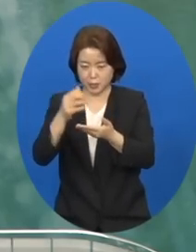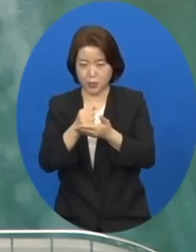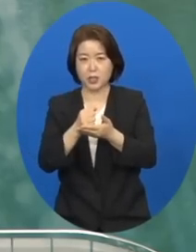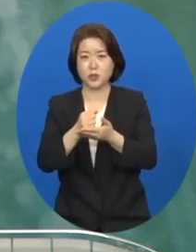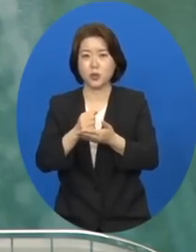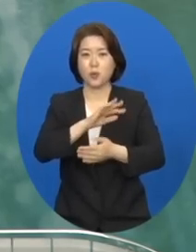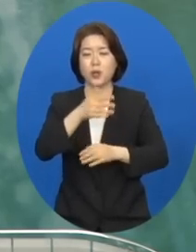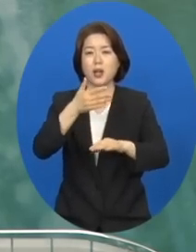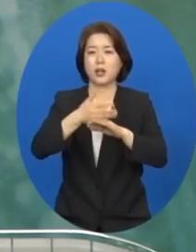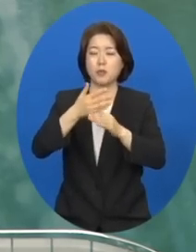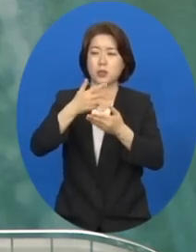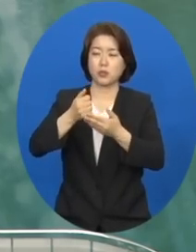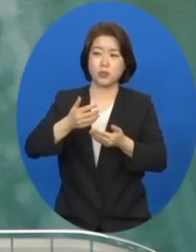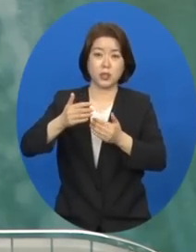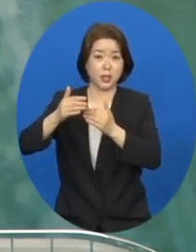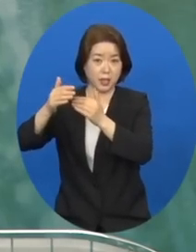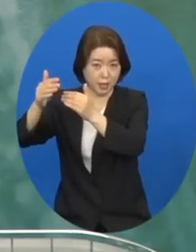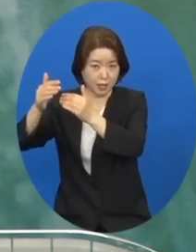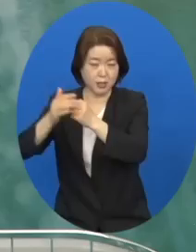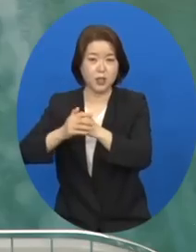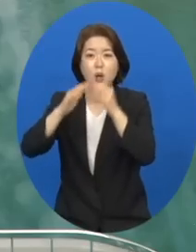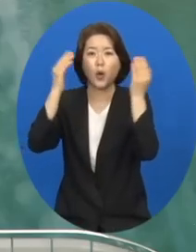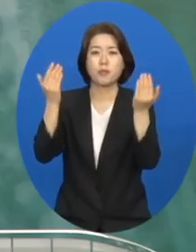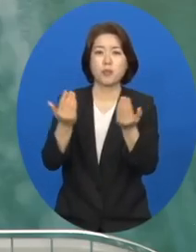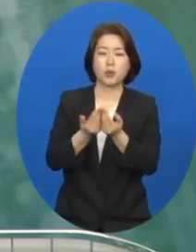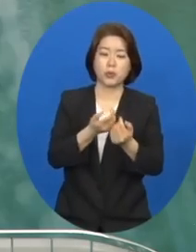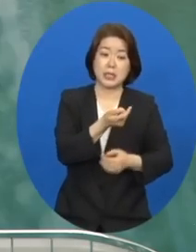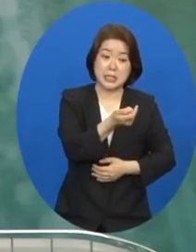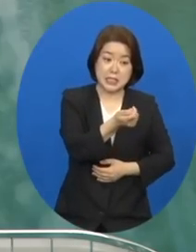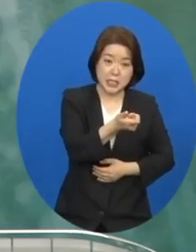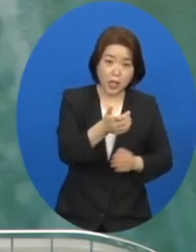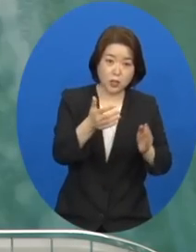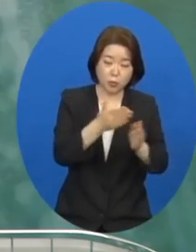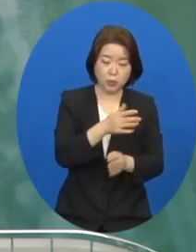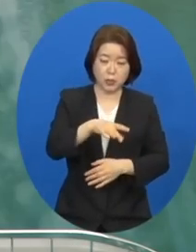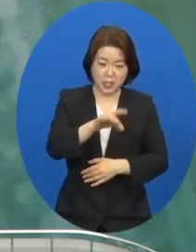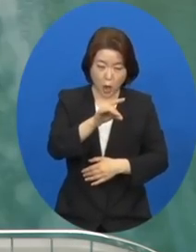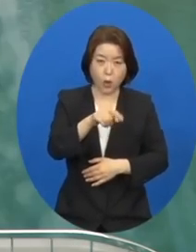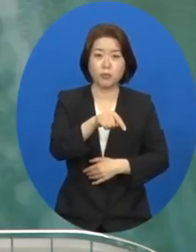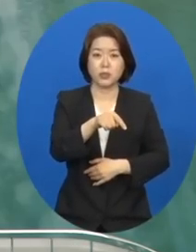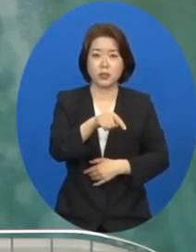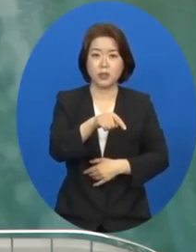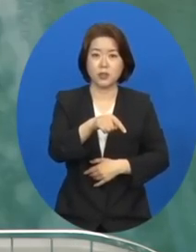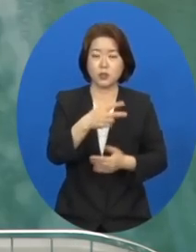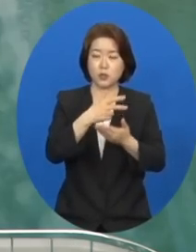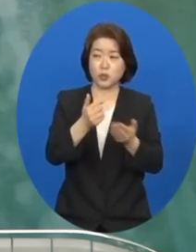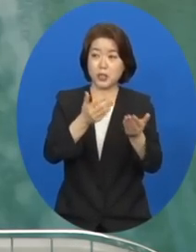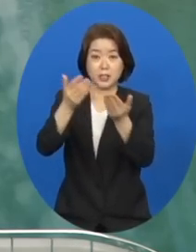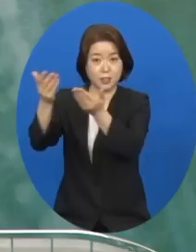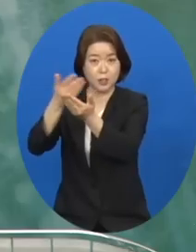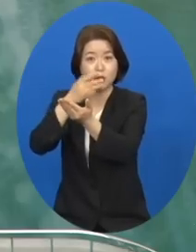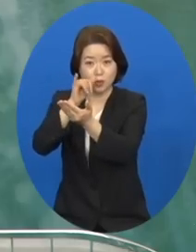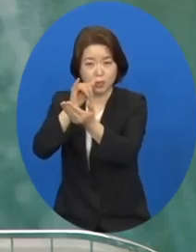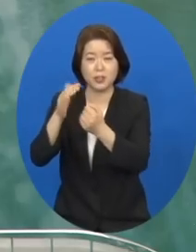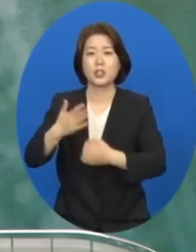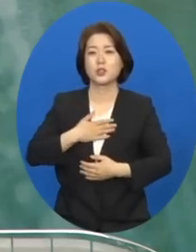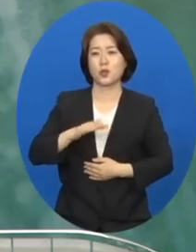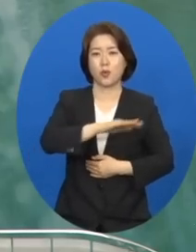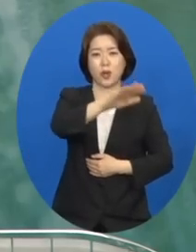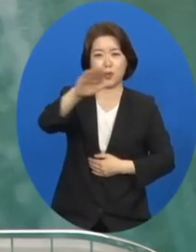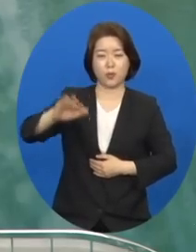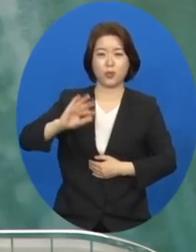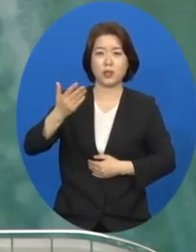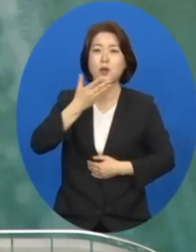감사로 줄게 나아갈 수 있는 모든 것의 작은 것의 첫 번째 그것을 주님께 올려 드릴 수 있는 저와 여러분들의